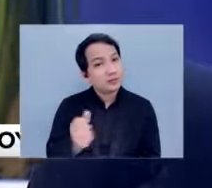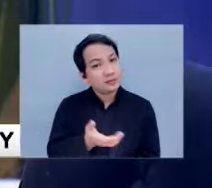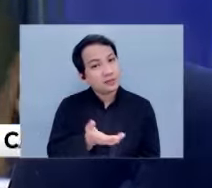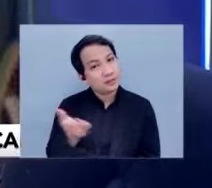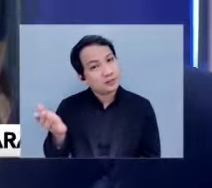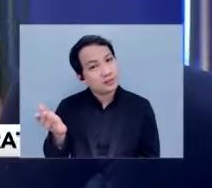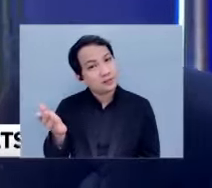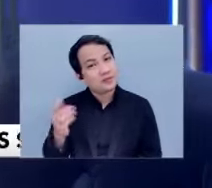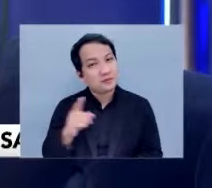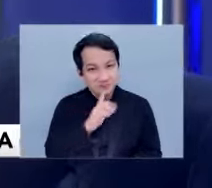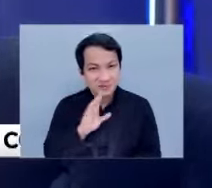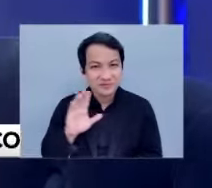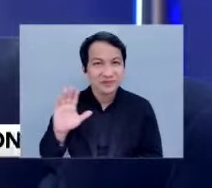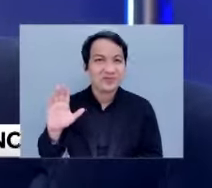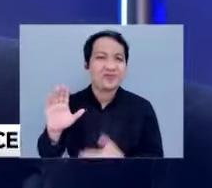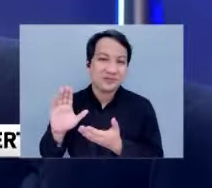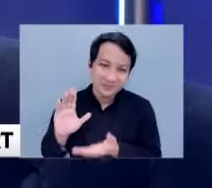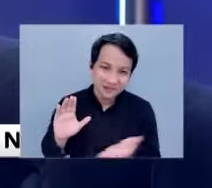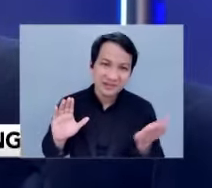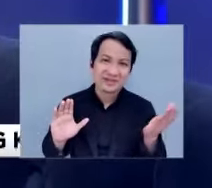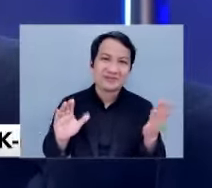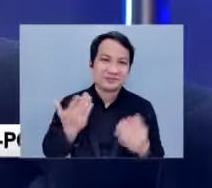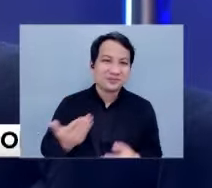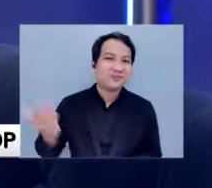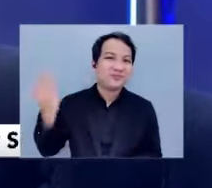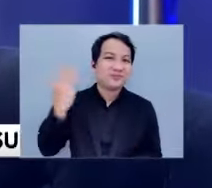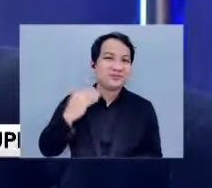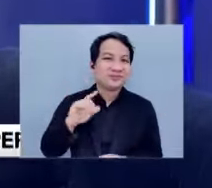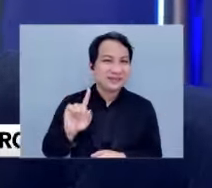pangako mo. Yan talaga